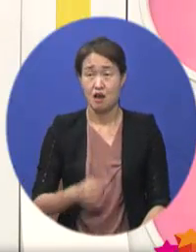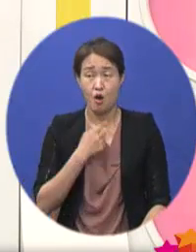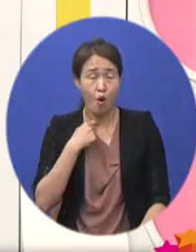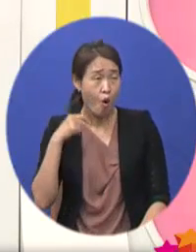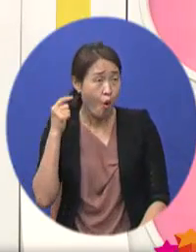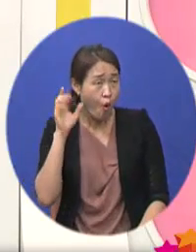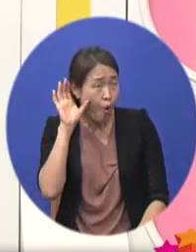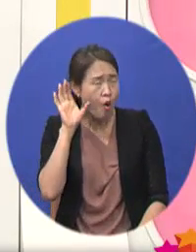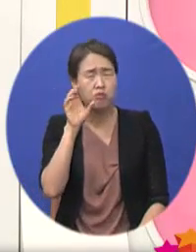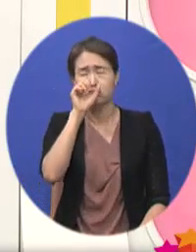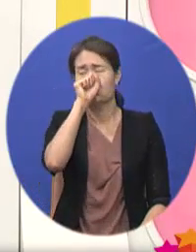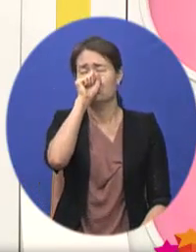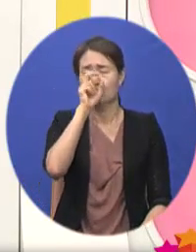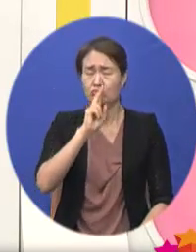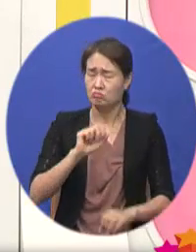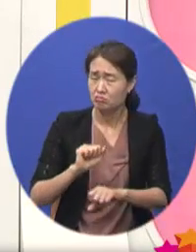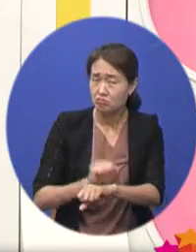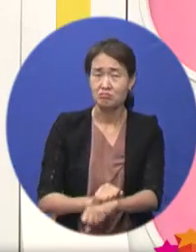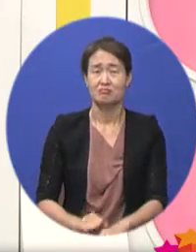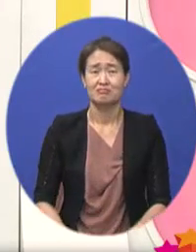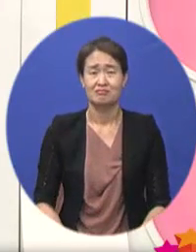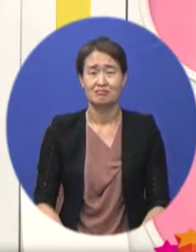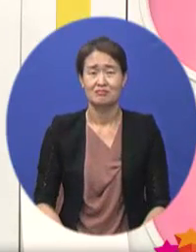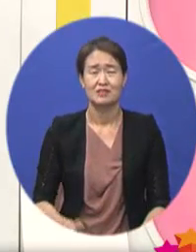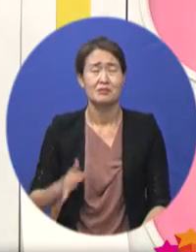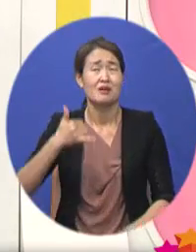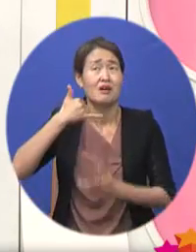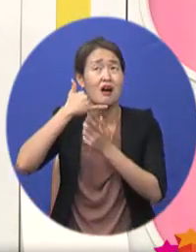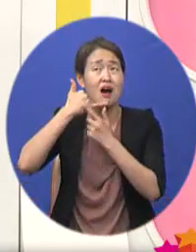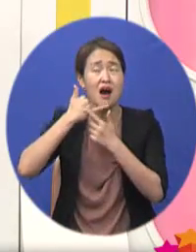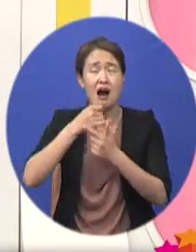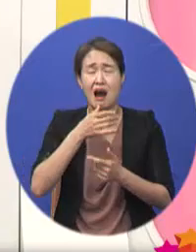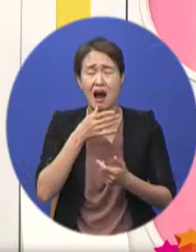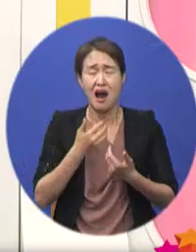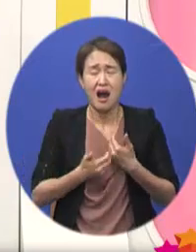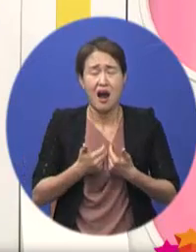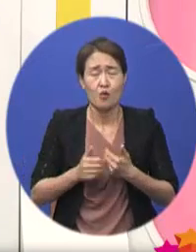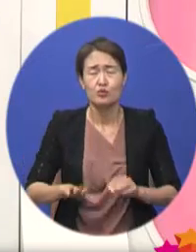소리도 좋으시고 노래도 네. 잘하시는데 이제 전화기에 이제 반주